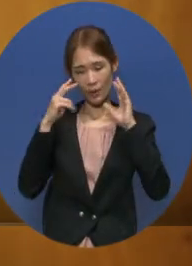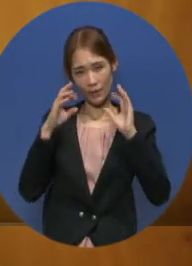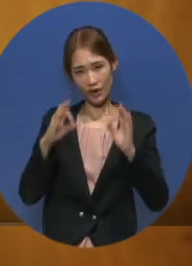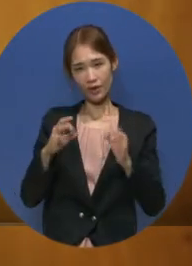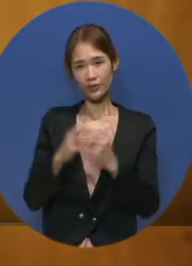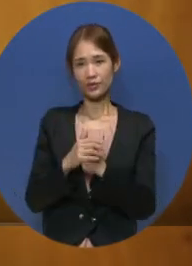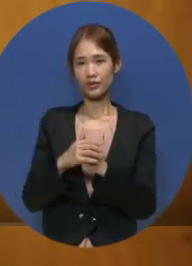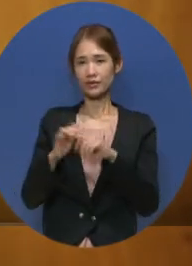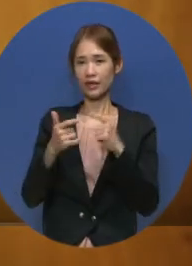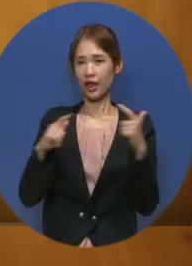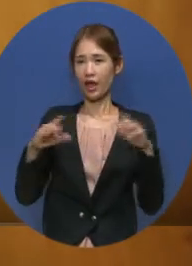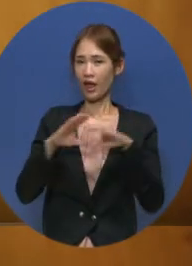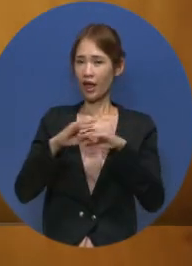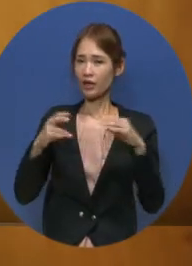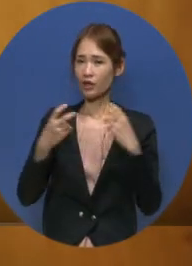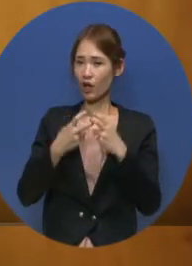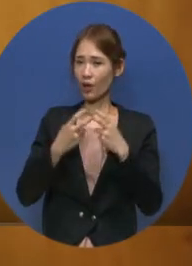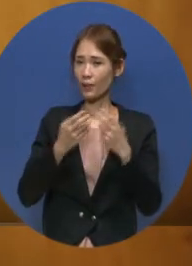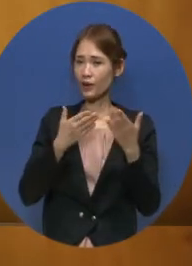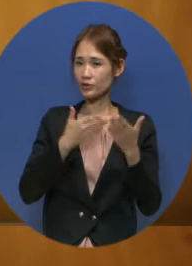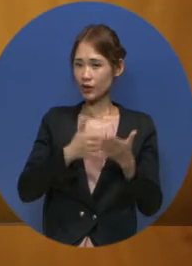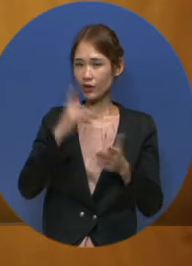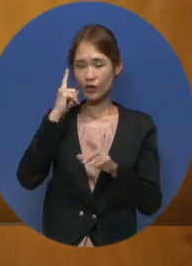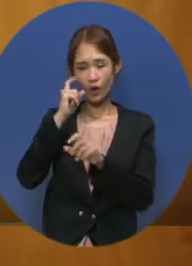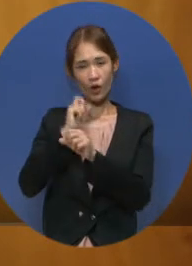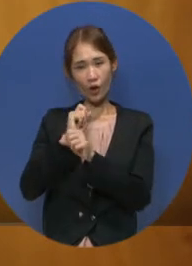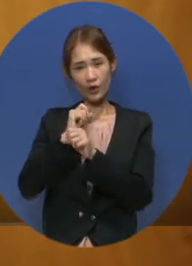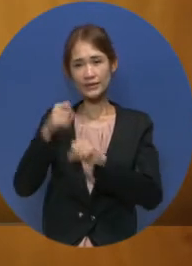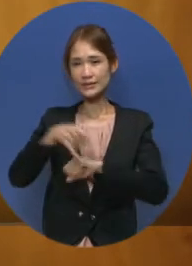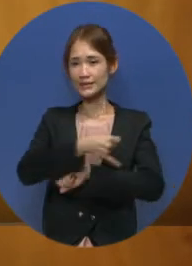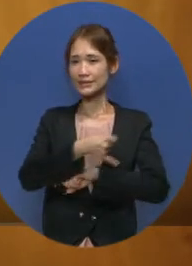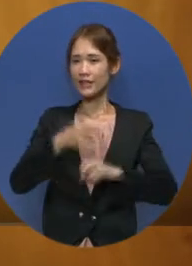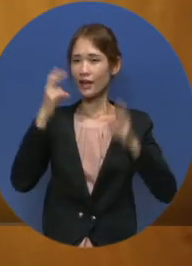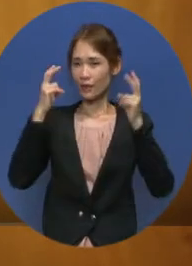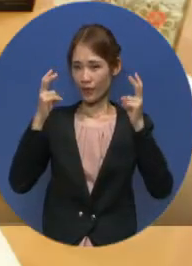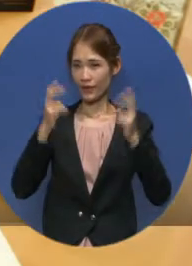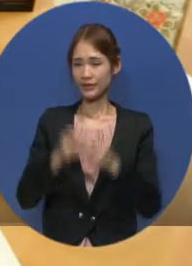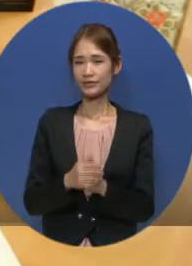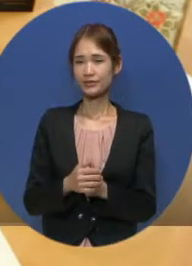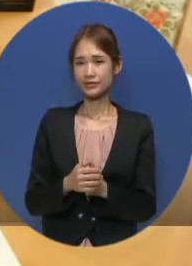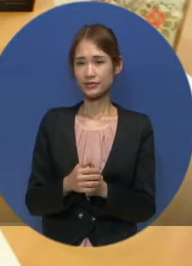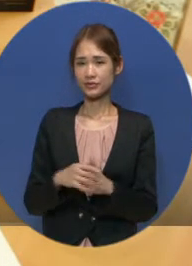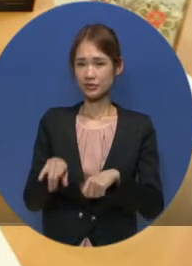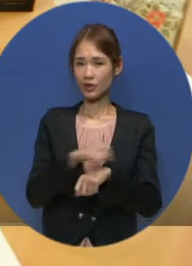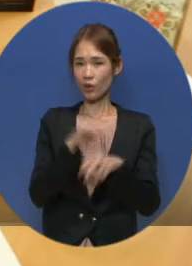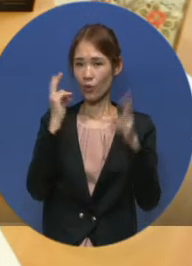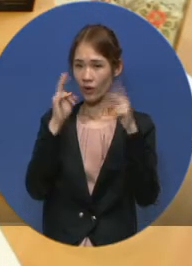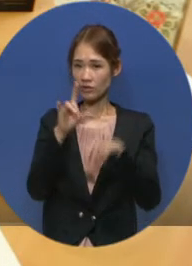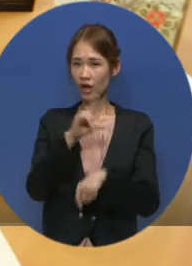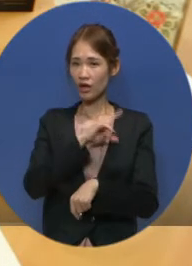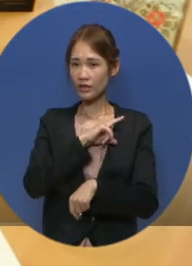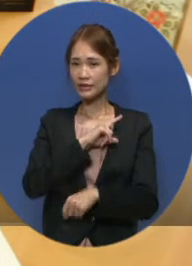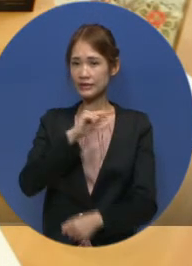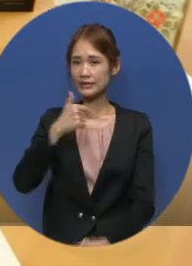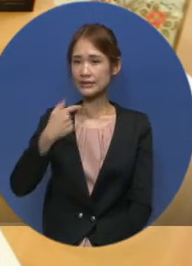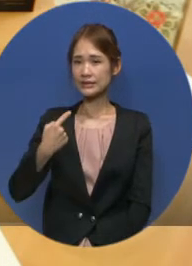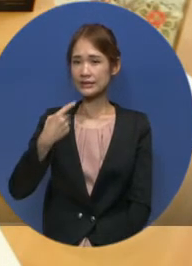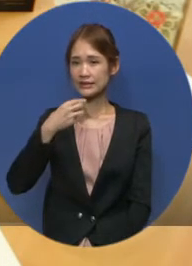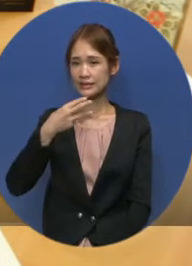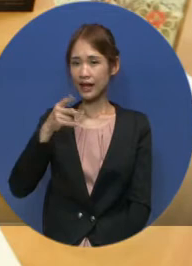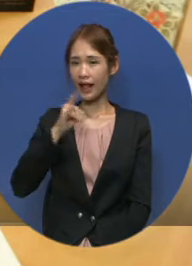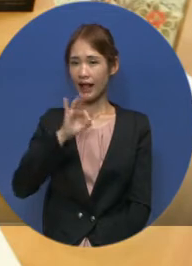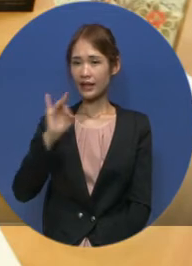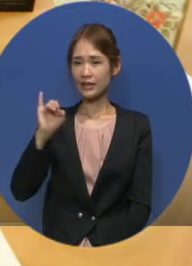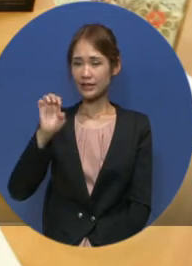바라보고 다양한 해결책을 제시하고 연구하는 디자인 회사입니다. 특별히 회사 이름이 네네. 그레이프 랩인 이유가